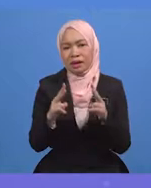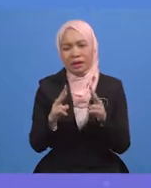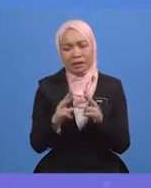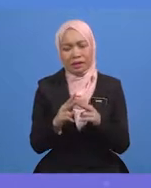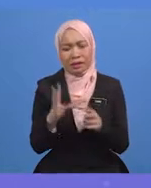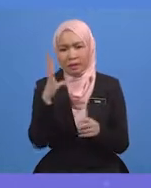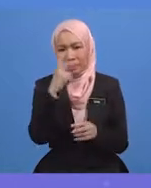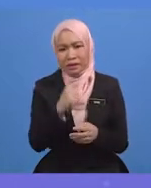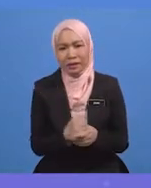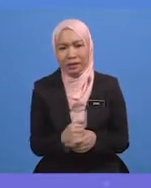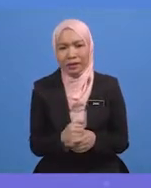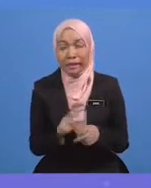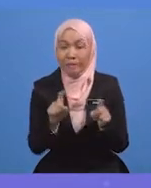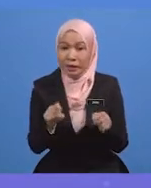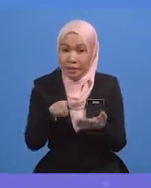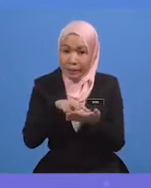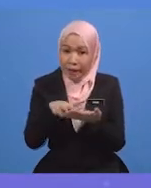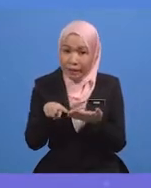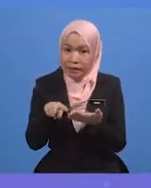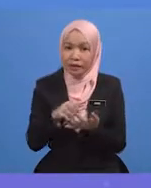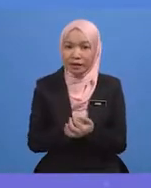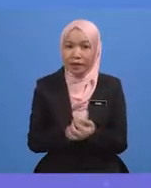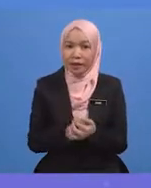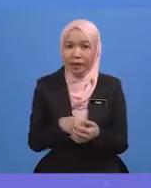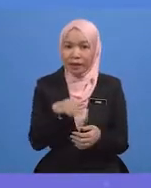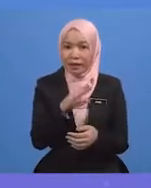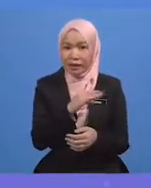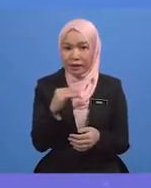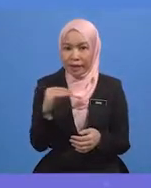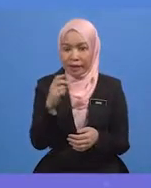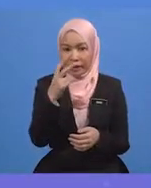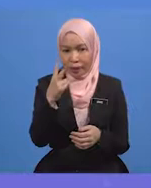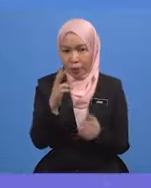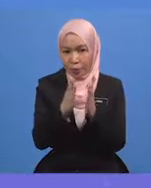baca dan teliti tulisan beliau dalam novel-novel beliau.